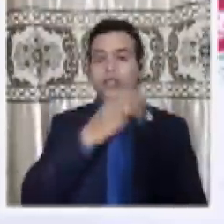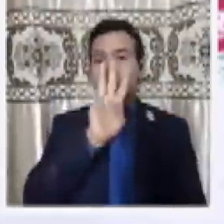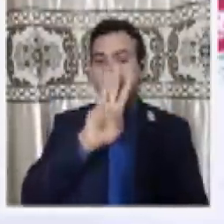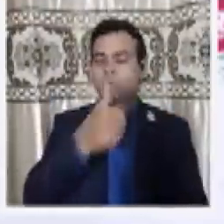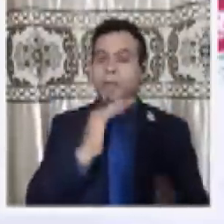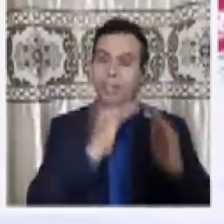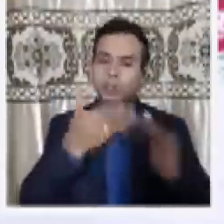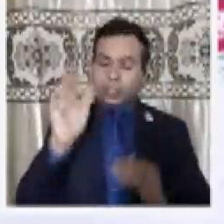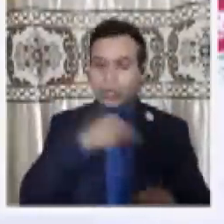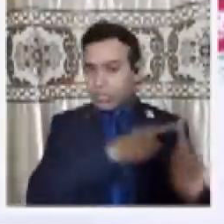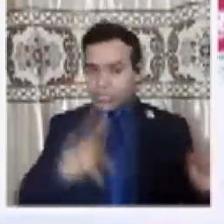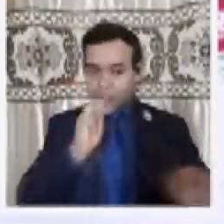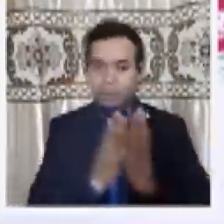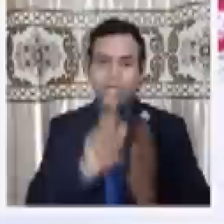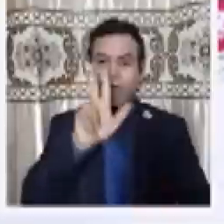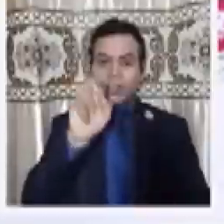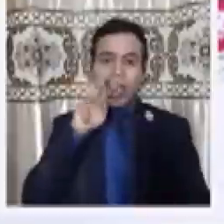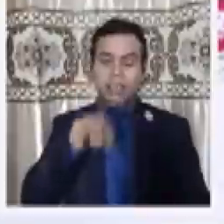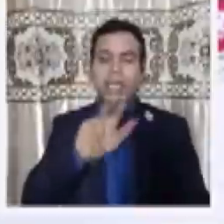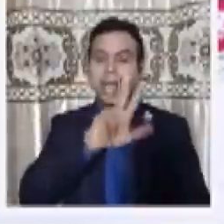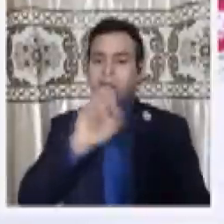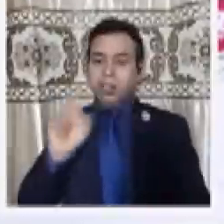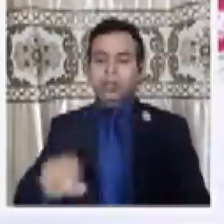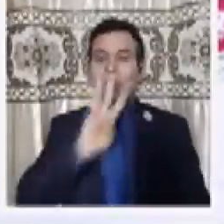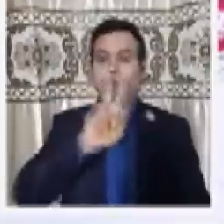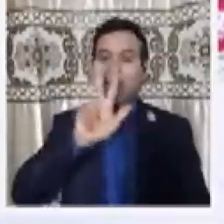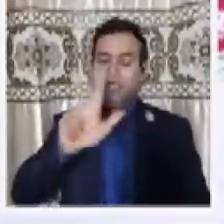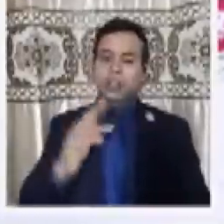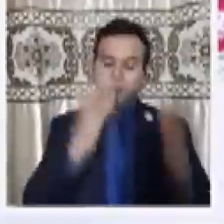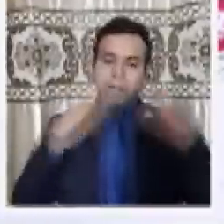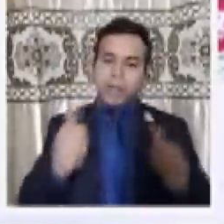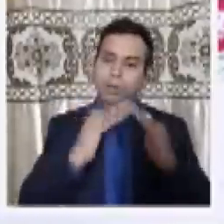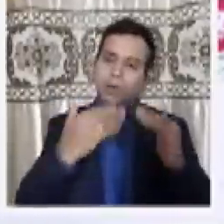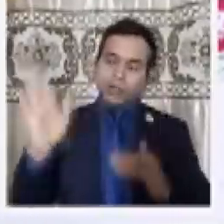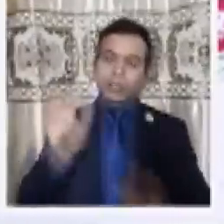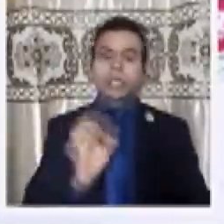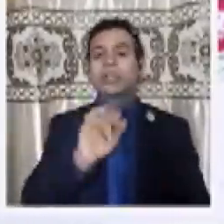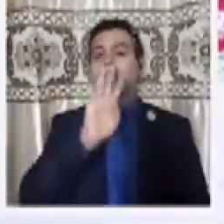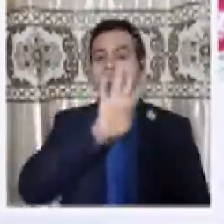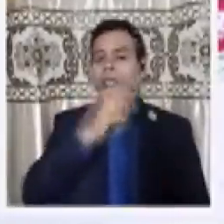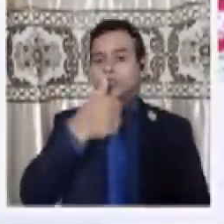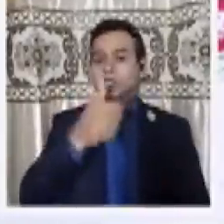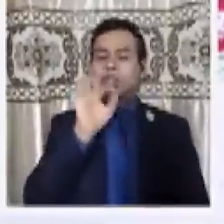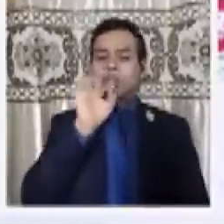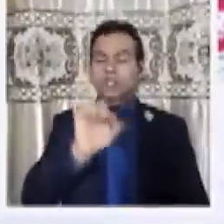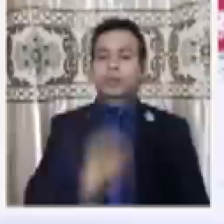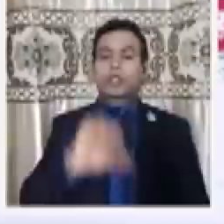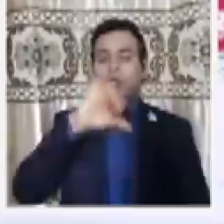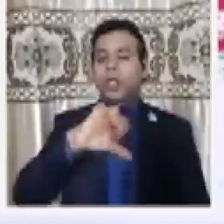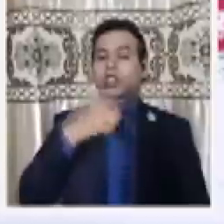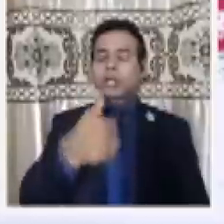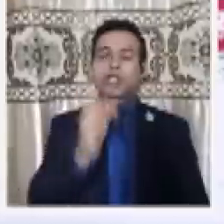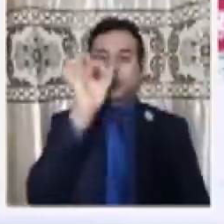24 ঘন্টায় সুস্থ হয়েছেন 2,736 জন, এ পর্যন্ত সুস্থ 80,838 জন। শনাক্ত